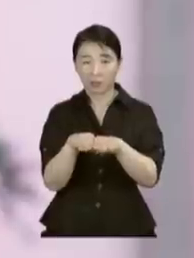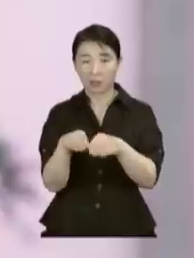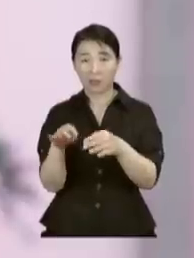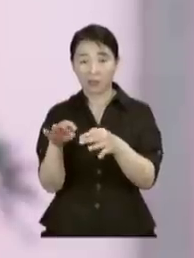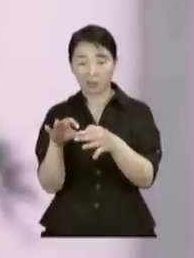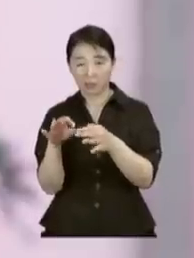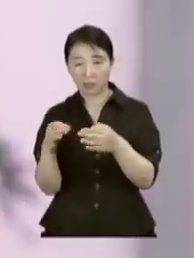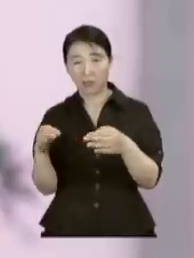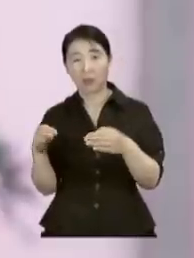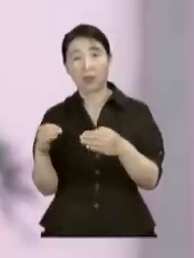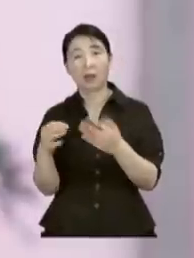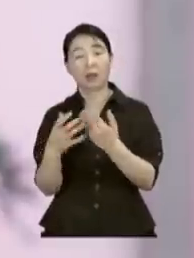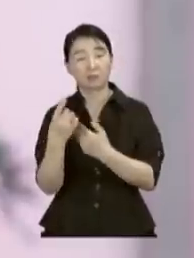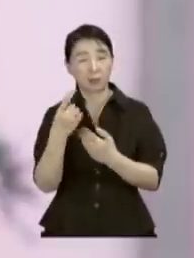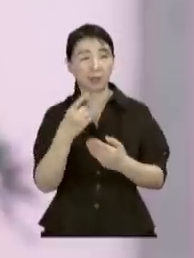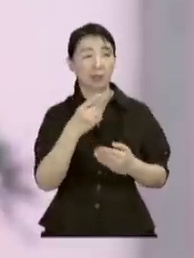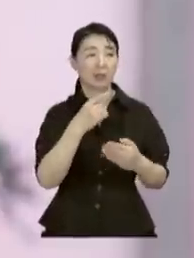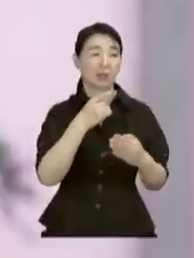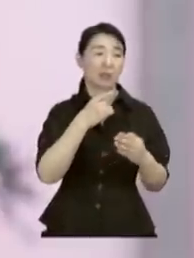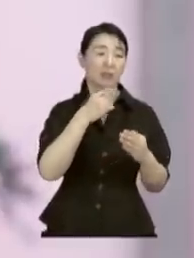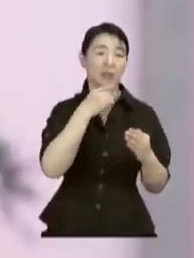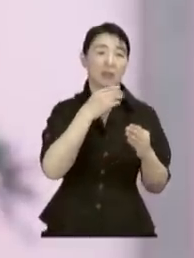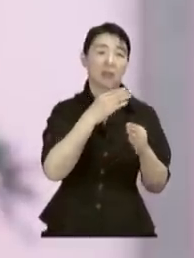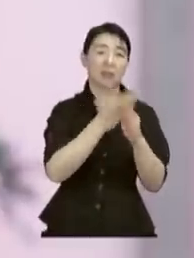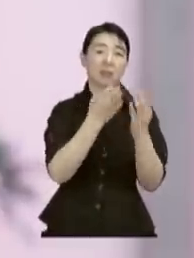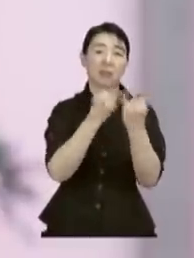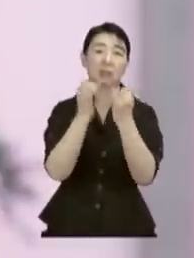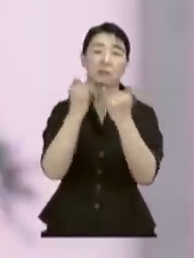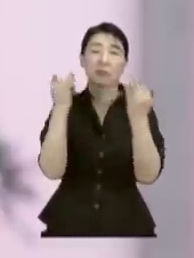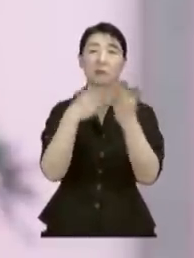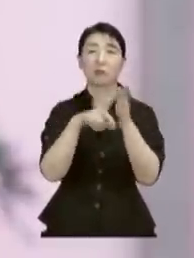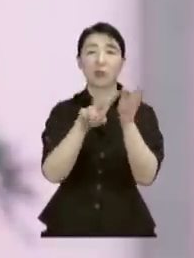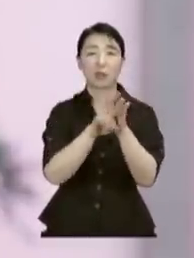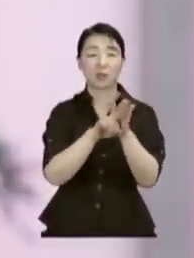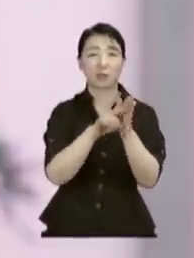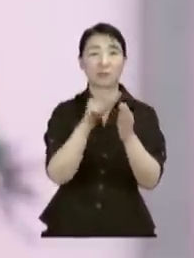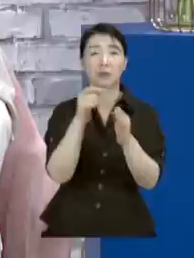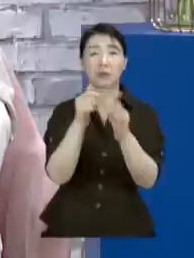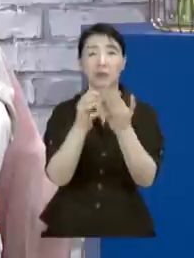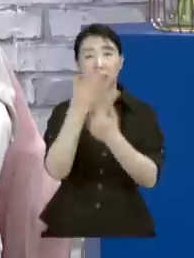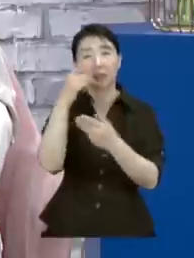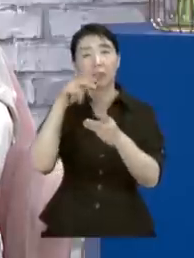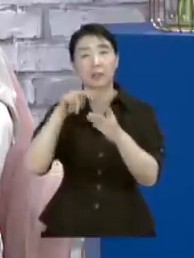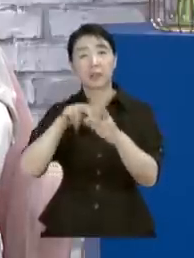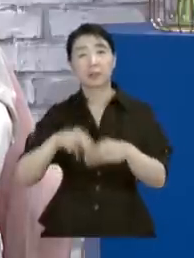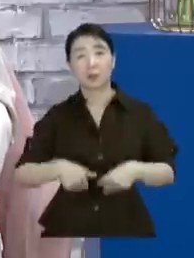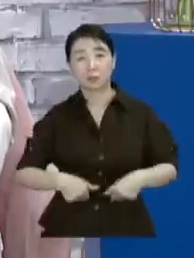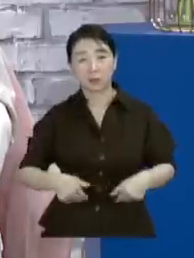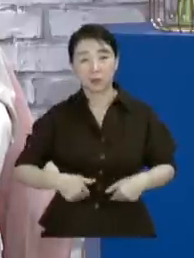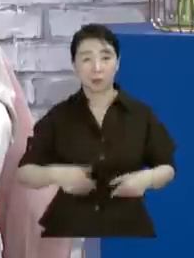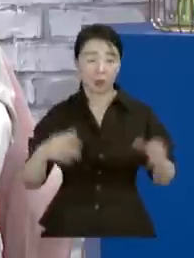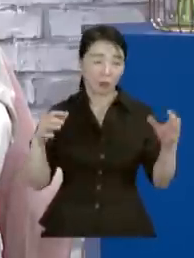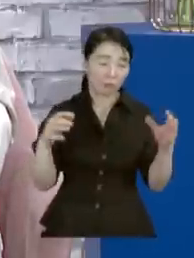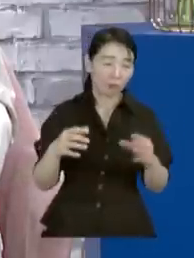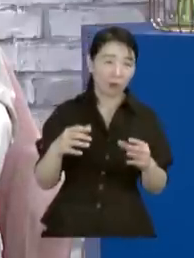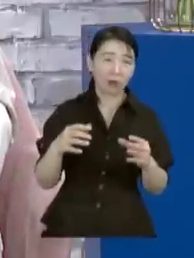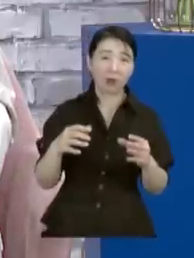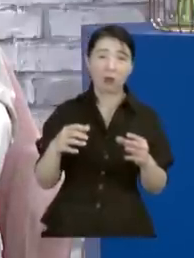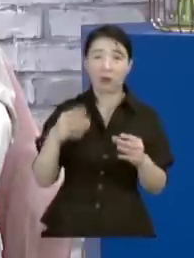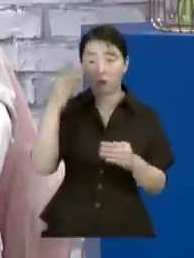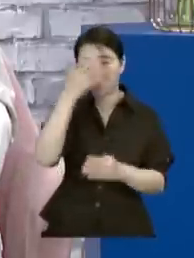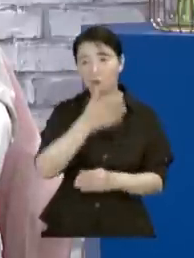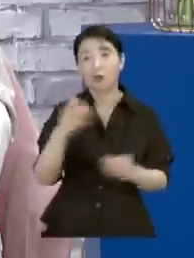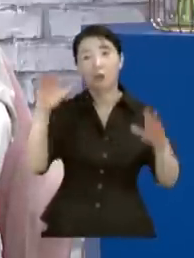위해서 한화센터가 좀 필요하겠다. 탈북민을 위한 전문 기관이 필요하겠다. 집단으로 모여서 뭔가 이제 후원의